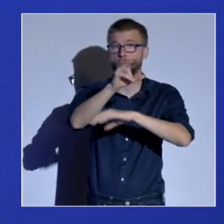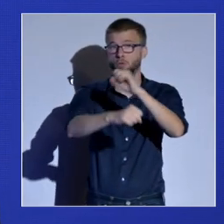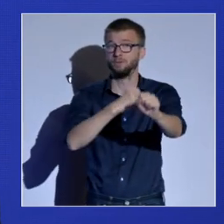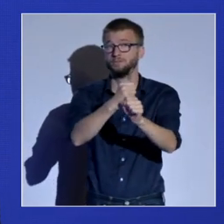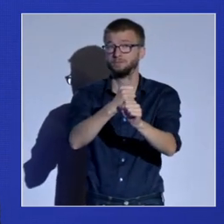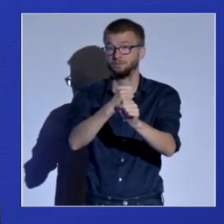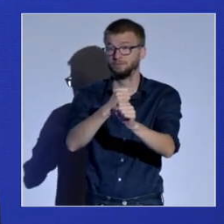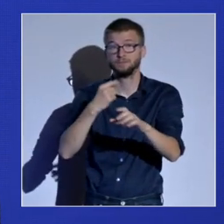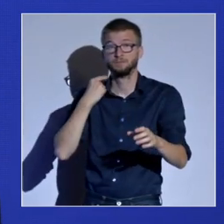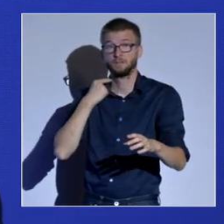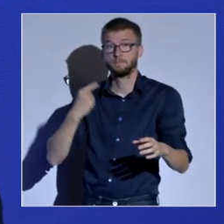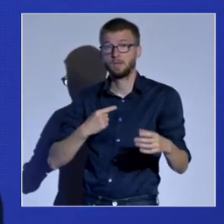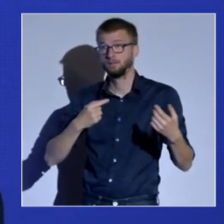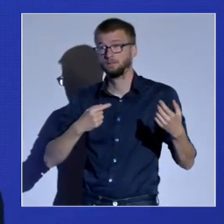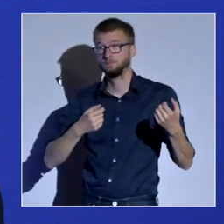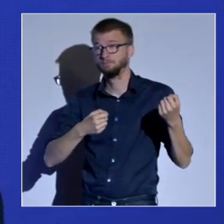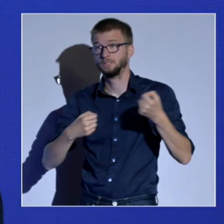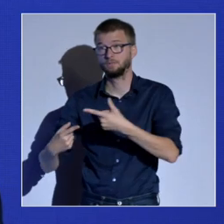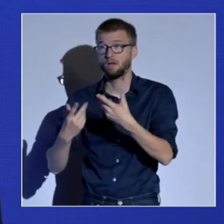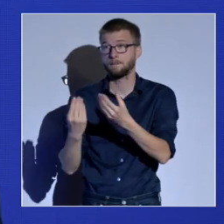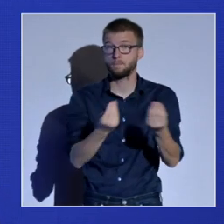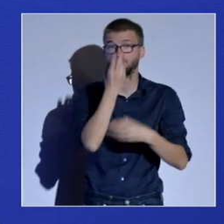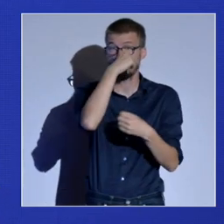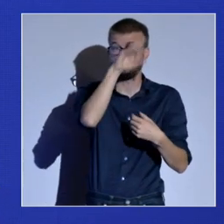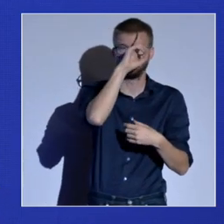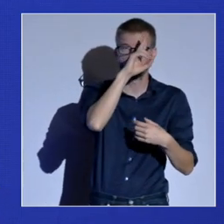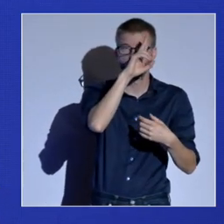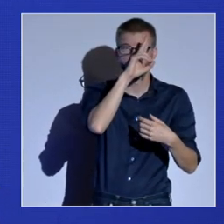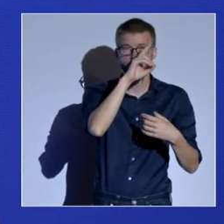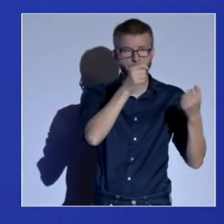l'équivalent de la totalité de la population européenne